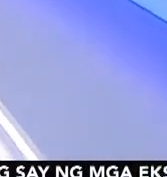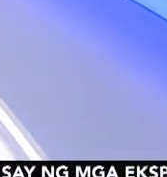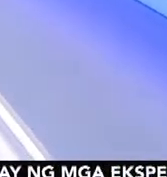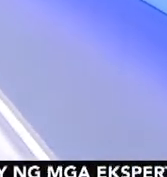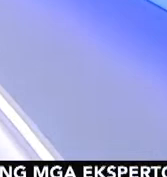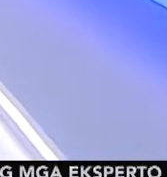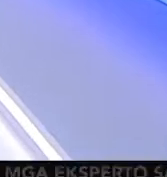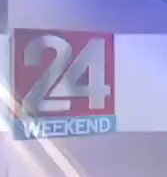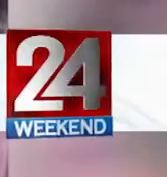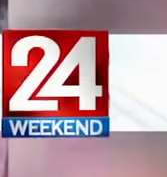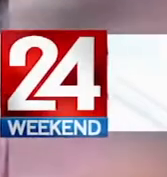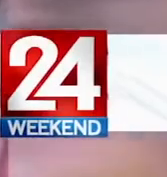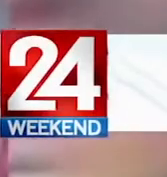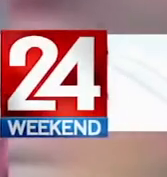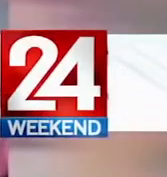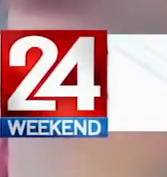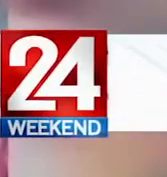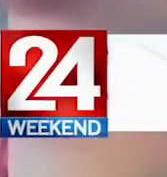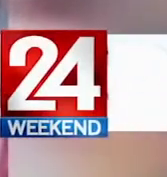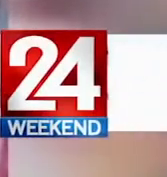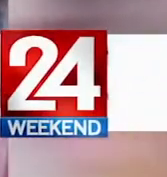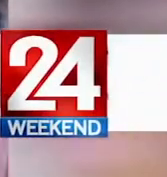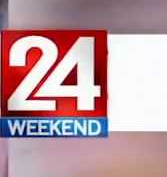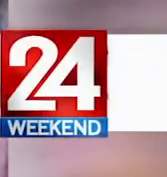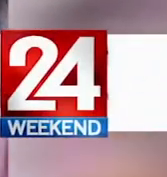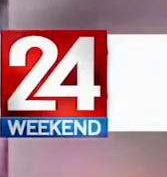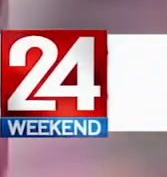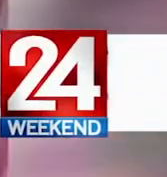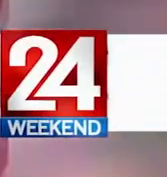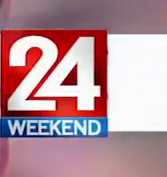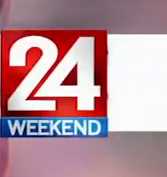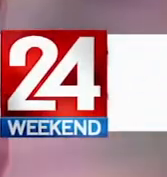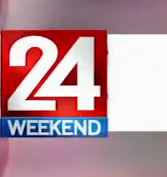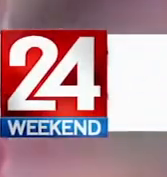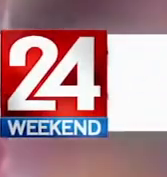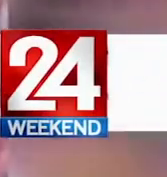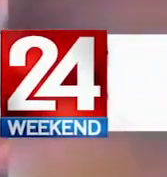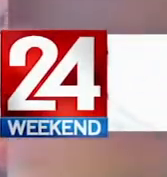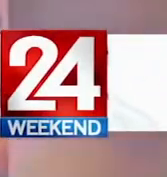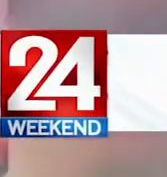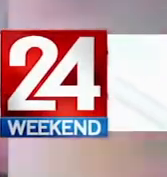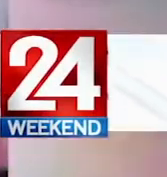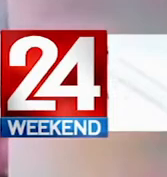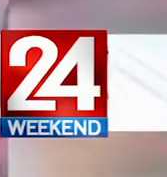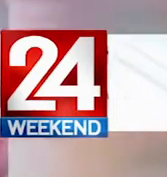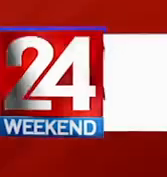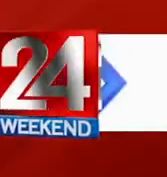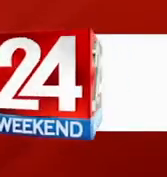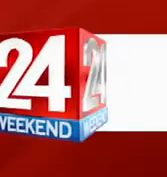Susunod na ang viral na caroling ng isang binata.